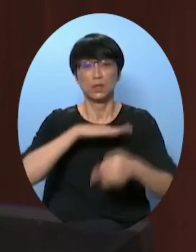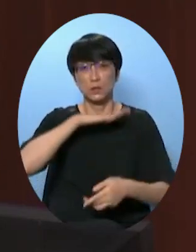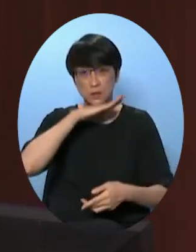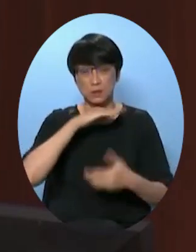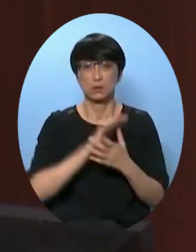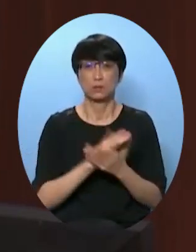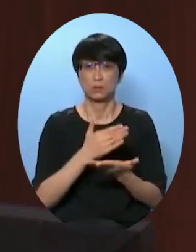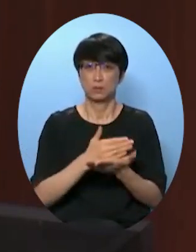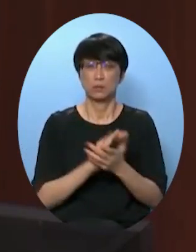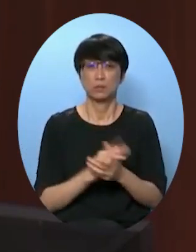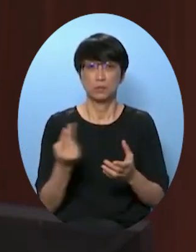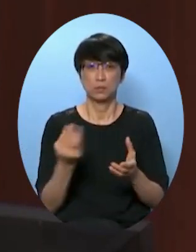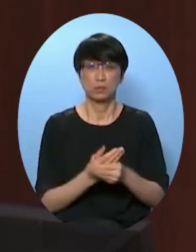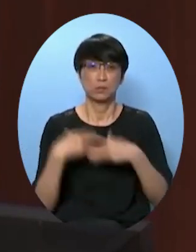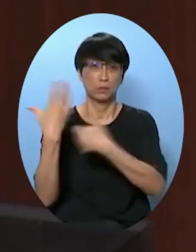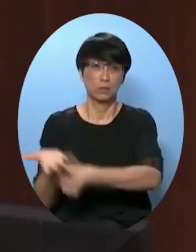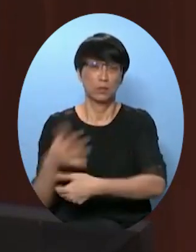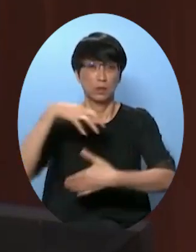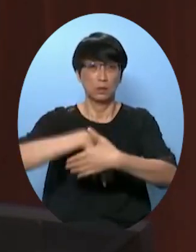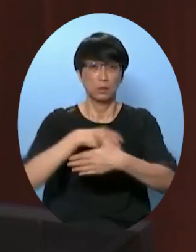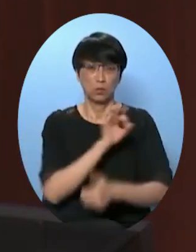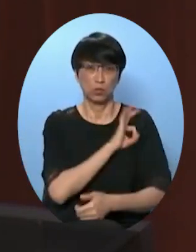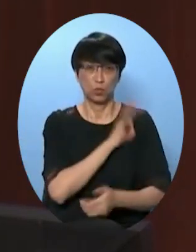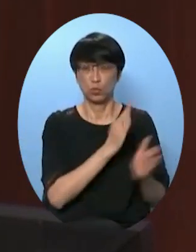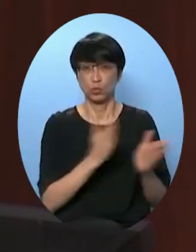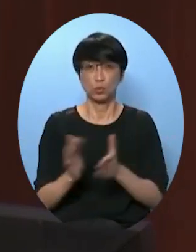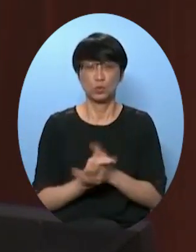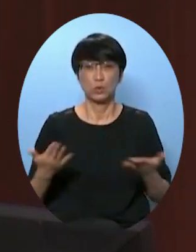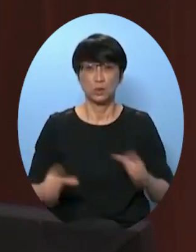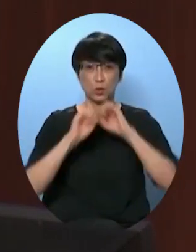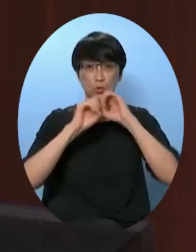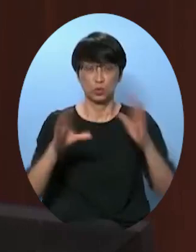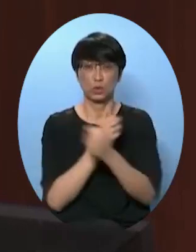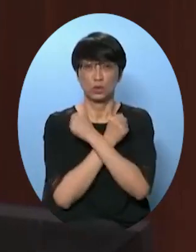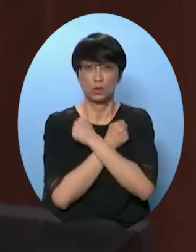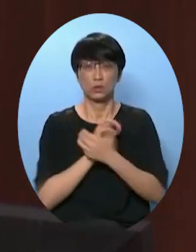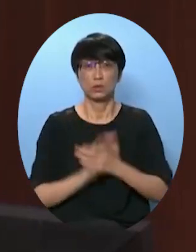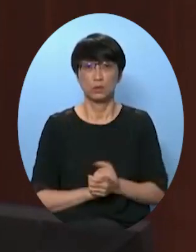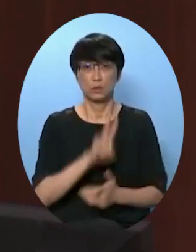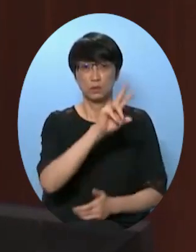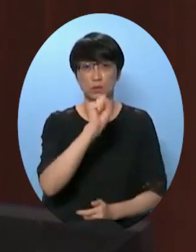條例草案交付內務委員會處理。我現在宣布休會，本會